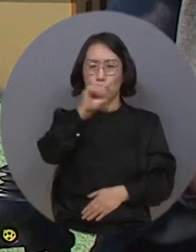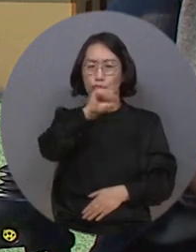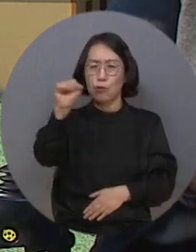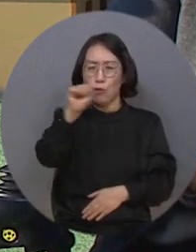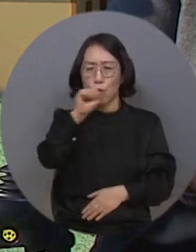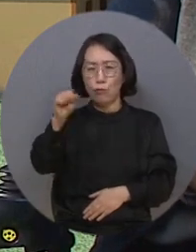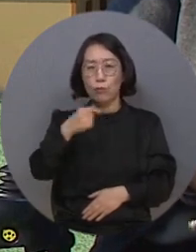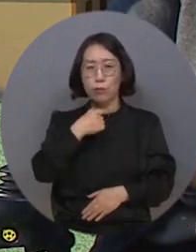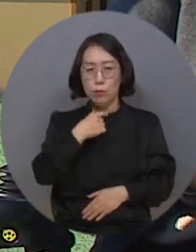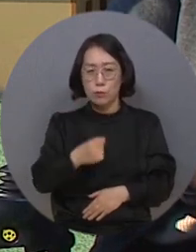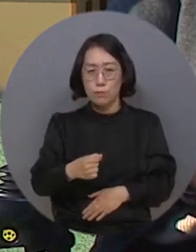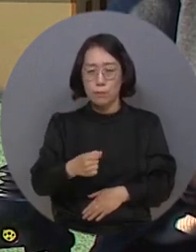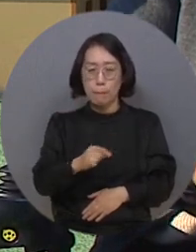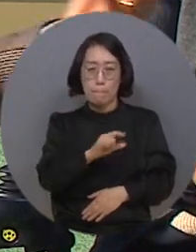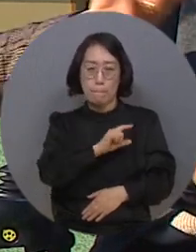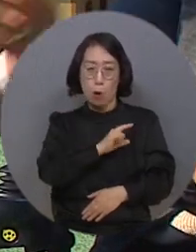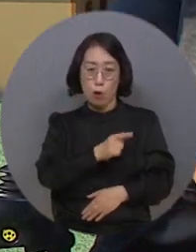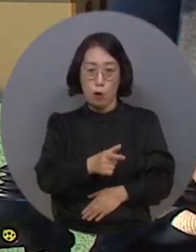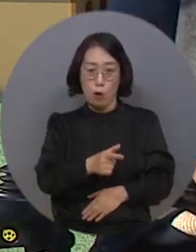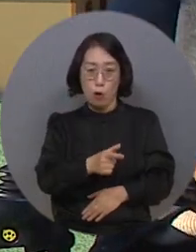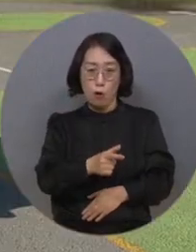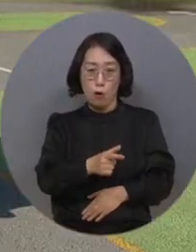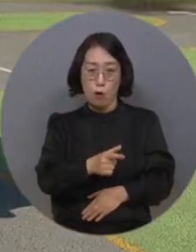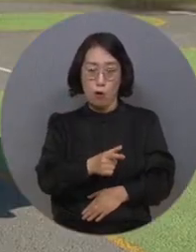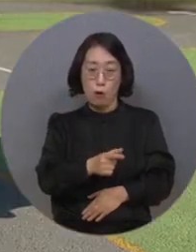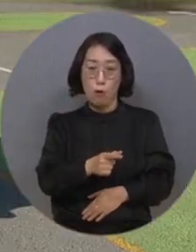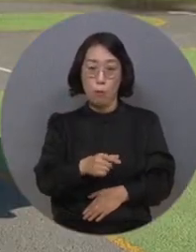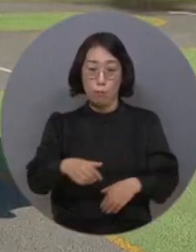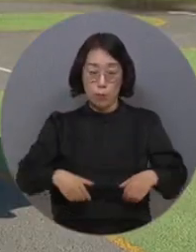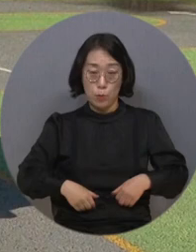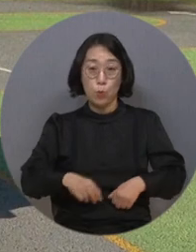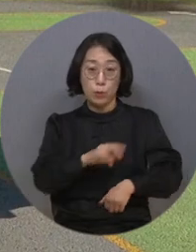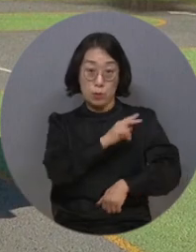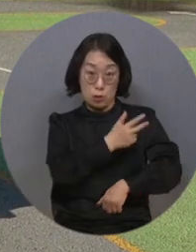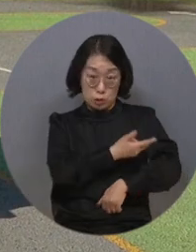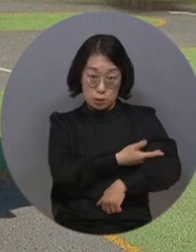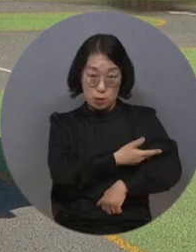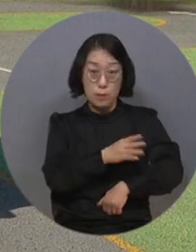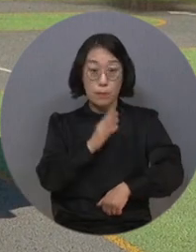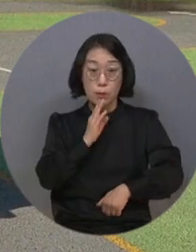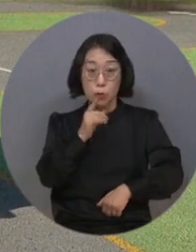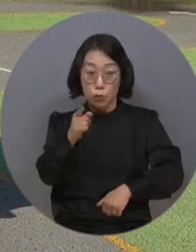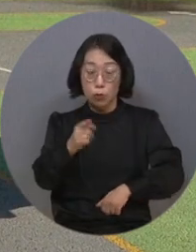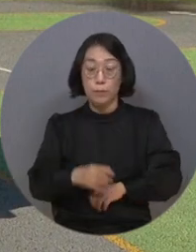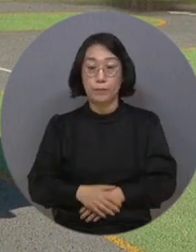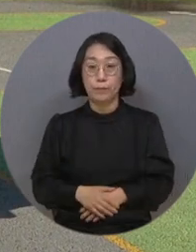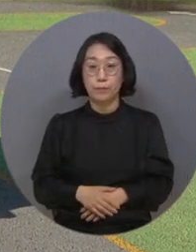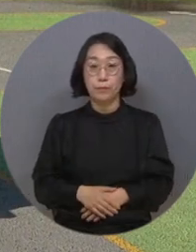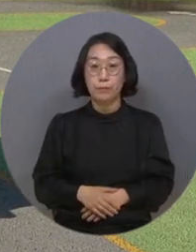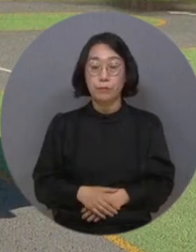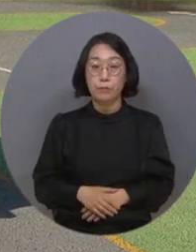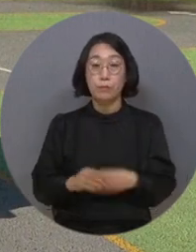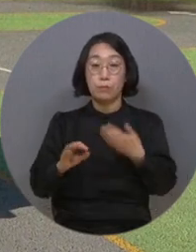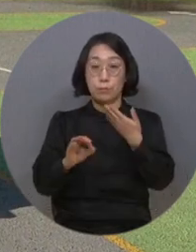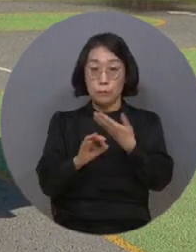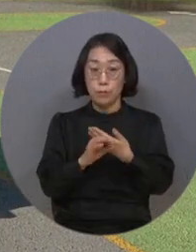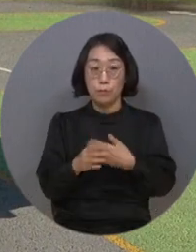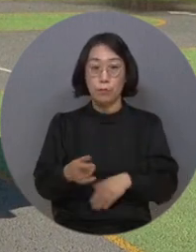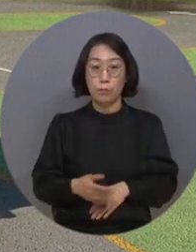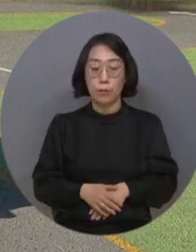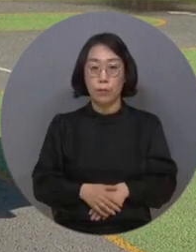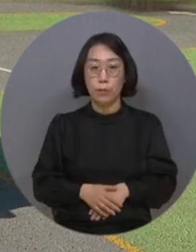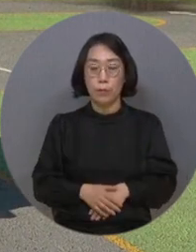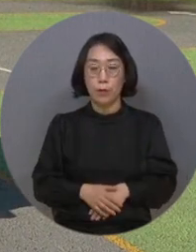하려면 네. 운전면허증 필요합니까 안 필요합니까? 있죠. 필요하죠, 운전면허증. 그러면 네. 그러면 네.